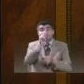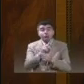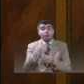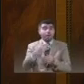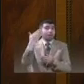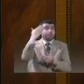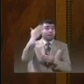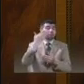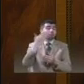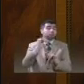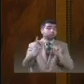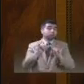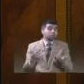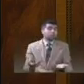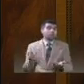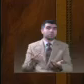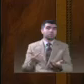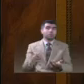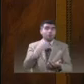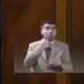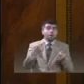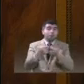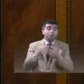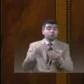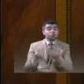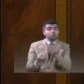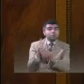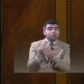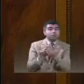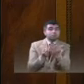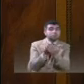فعلا نحن على أبواب تقويم هيكلي جديد؟